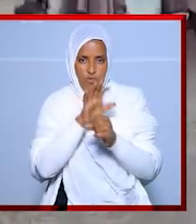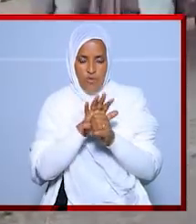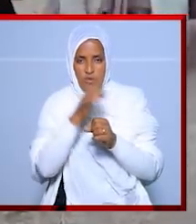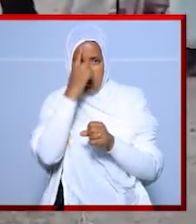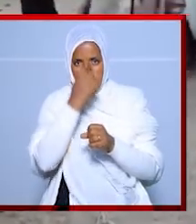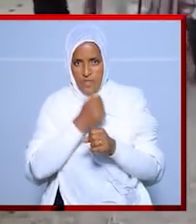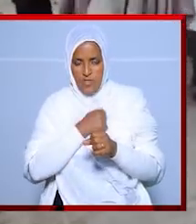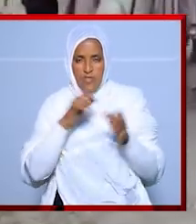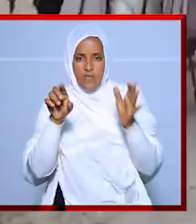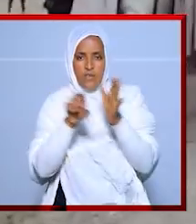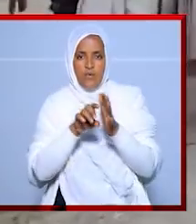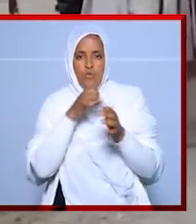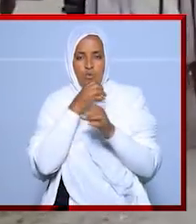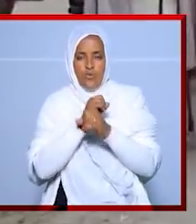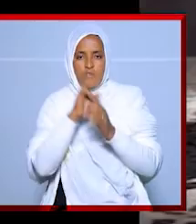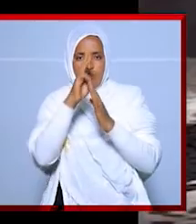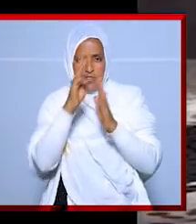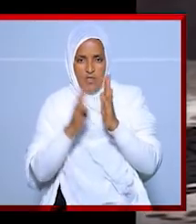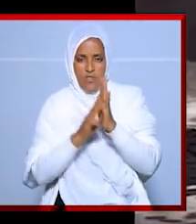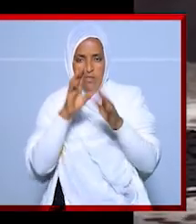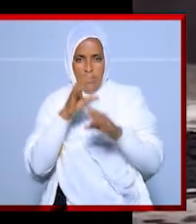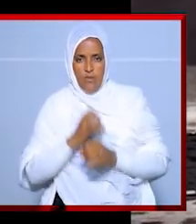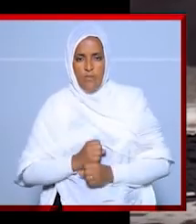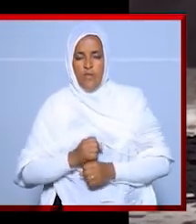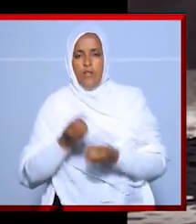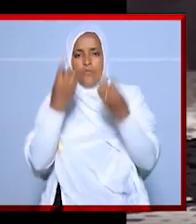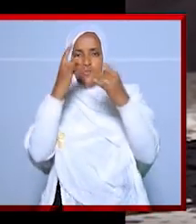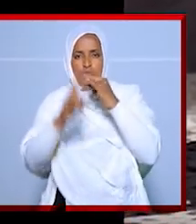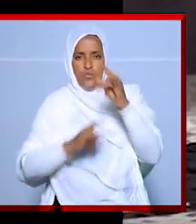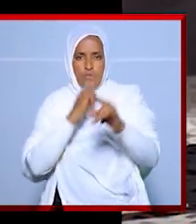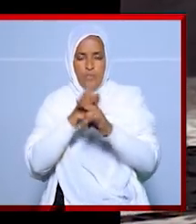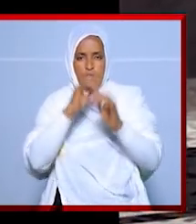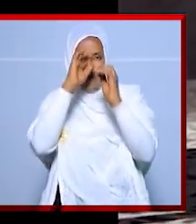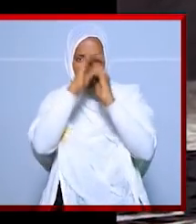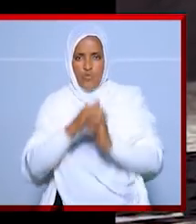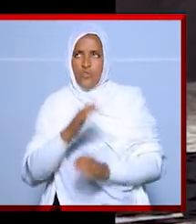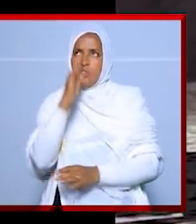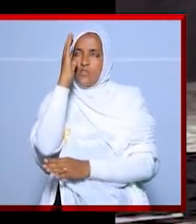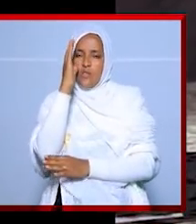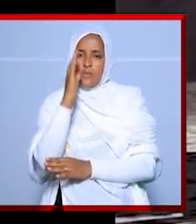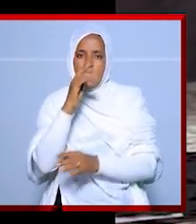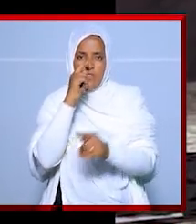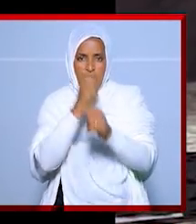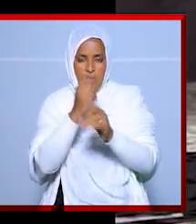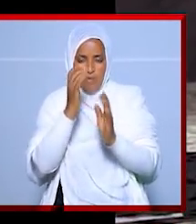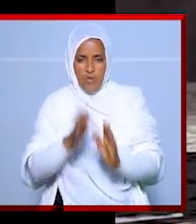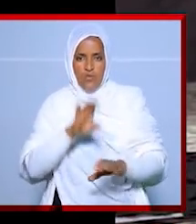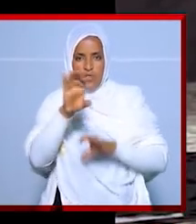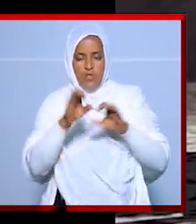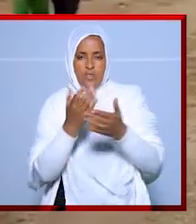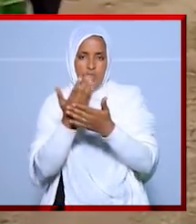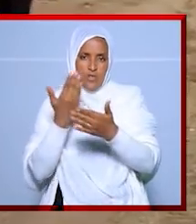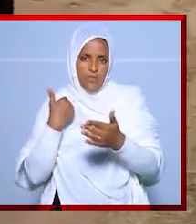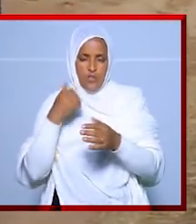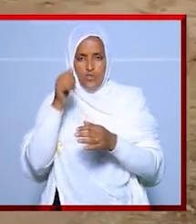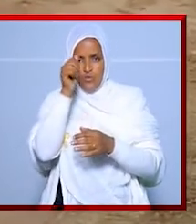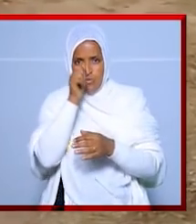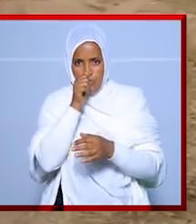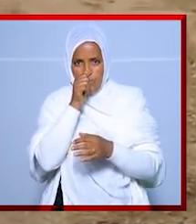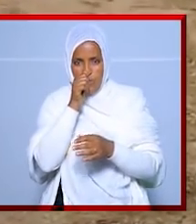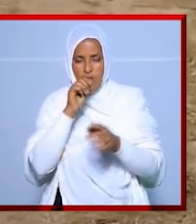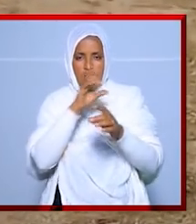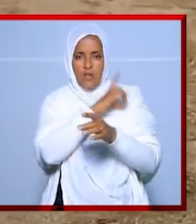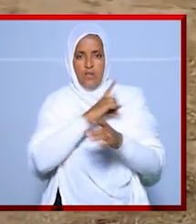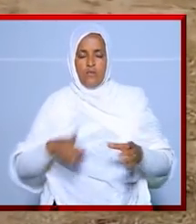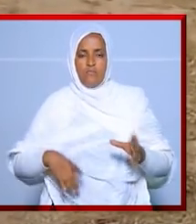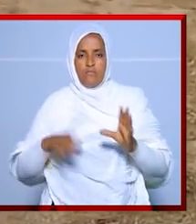የብሉይ ኪዳን እምነትና የሕገ ኦሪት ሥርዓት ተቀብላ ለብዙ ዘመናት አምልኮተ እግዚአብሔርን ተግባራዊ ስታደርግ የነበረችው